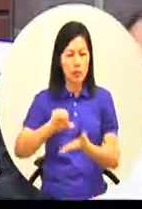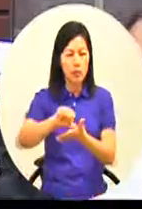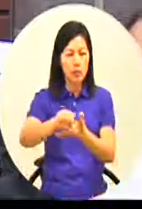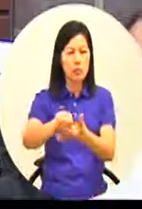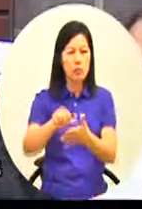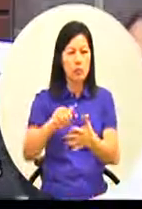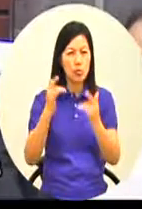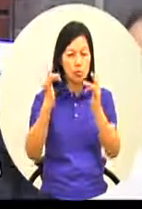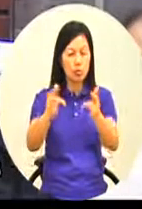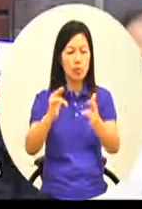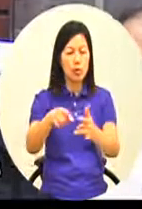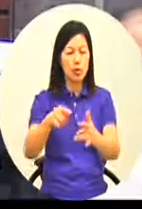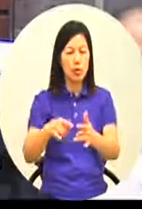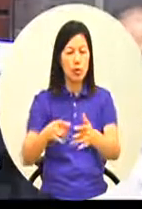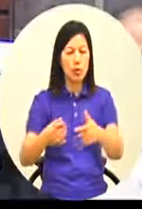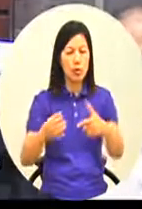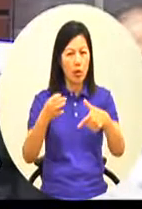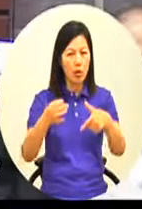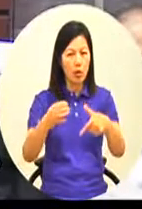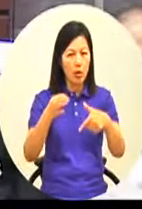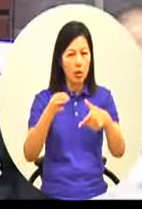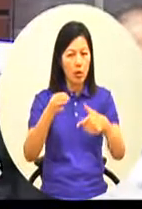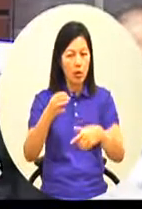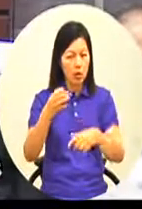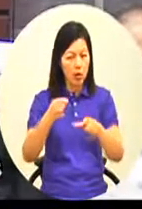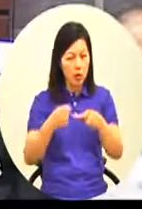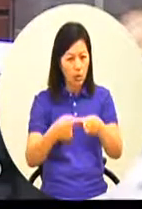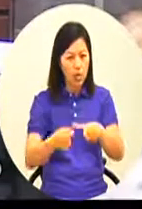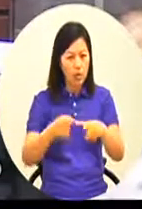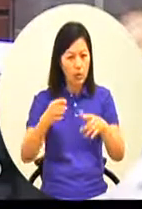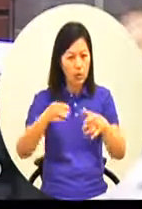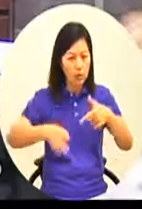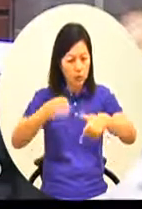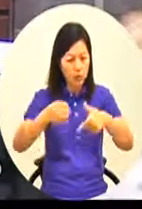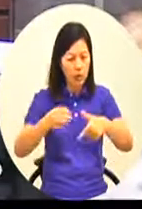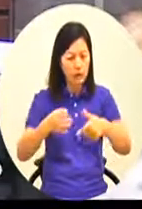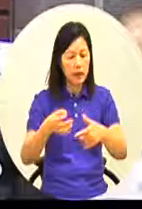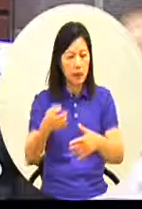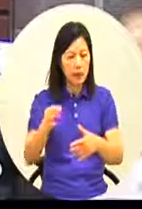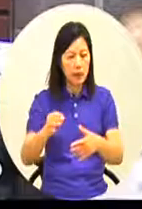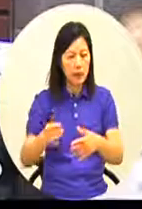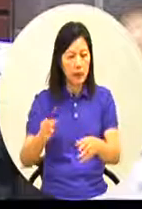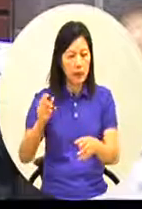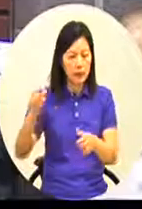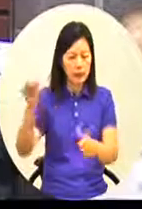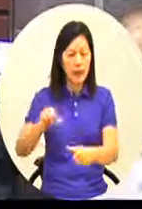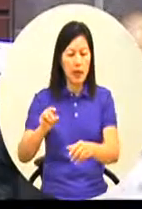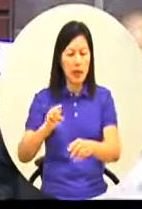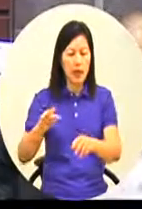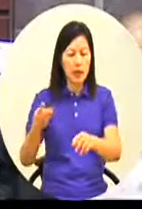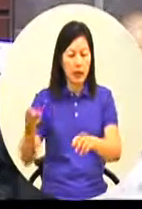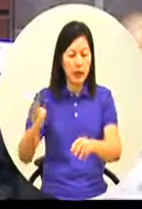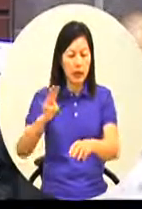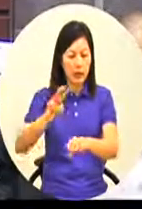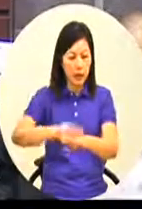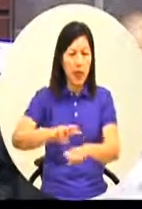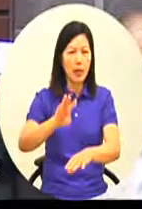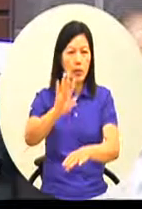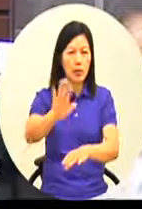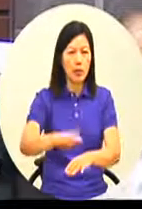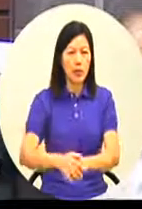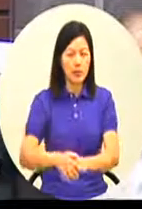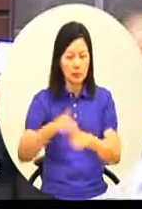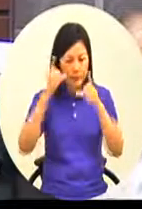料的价金要罚款3倍。那你在施作的过程当中，你一定要拍照存证才